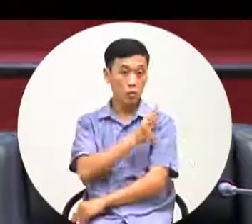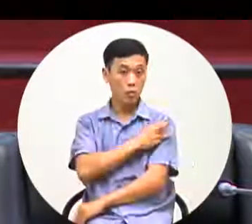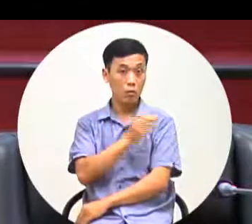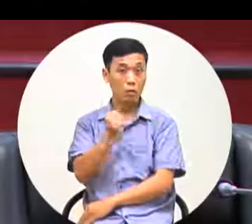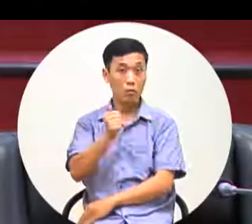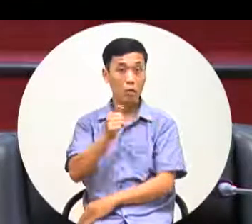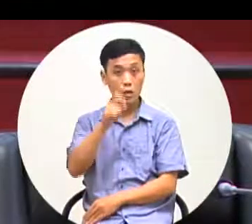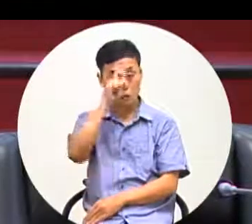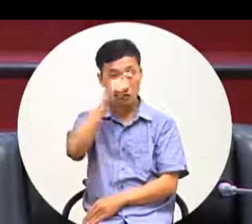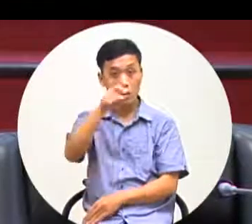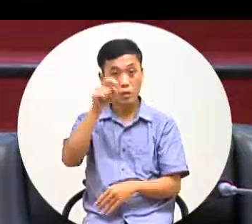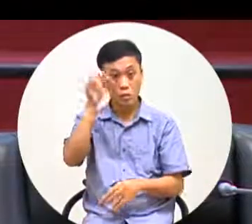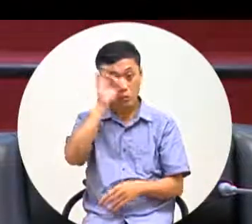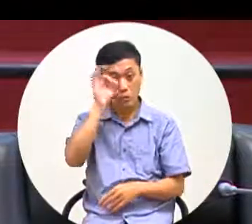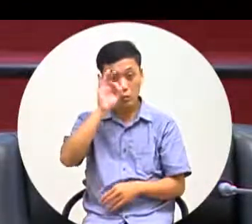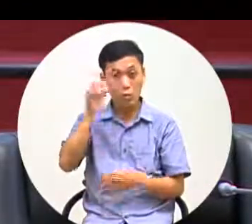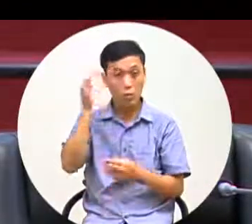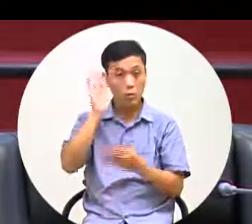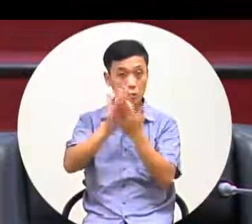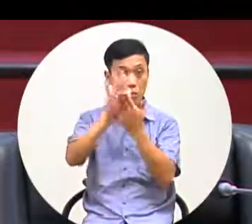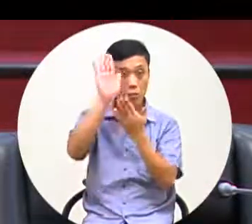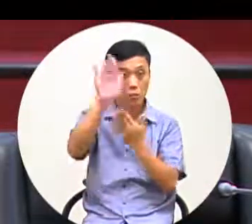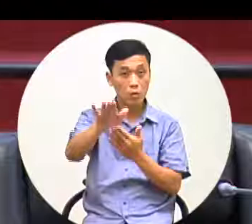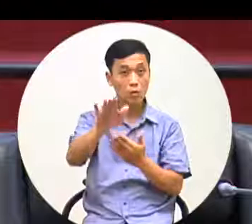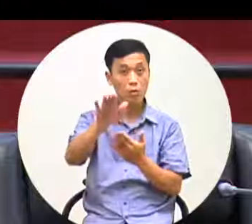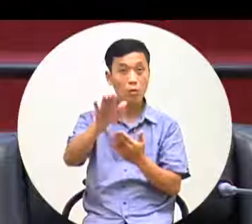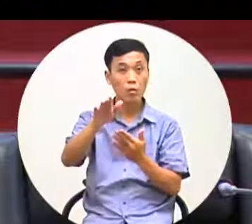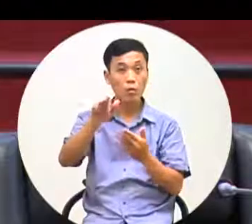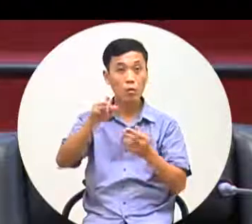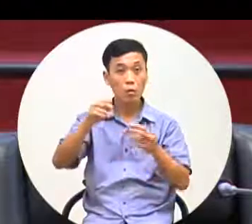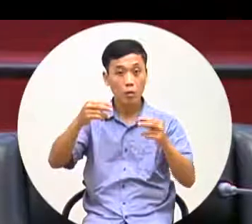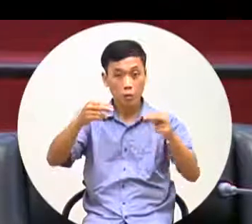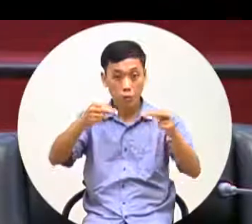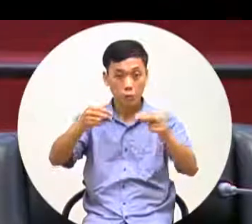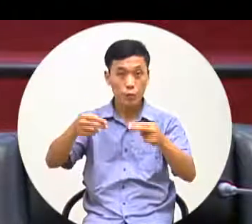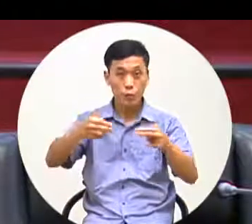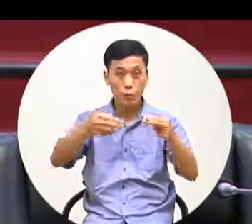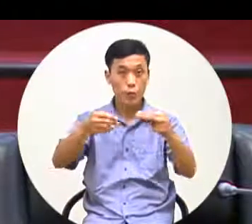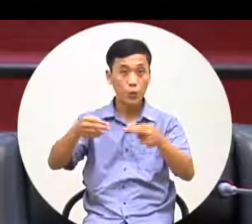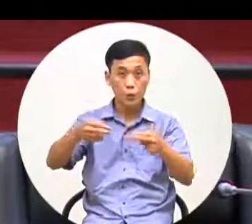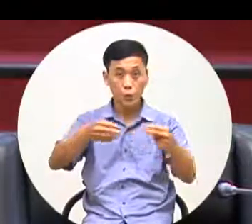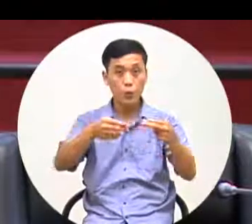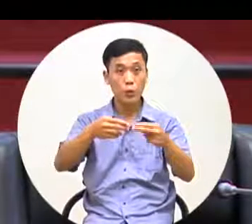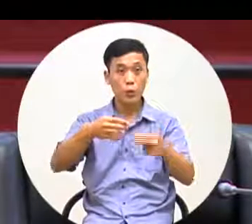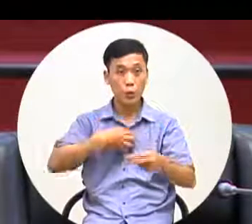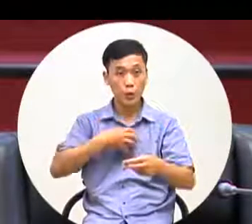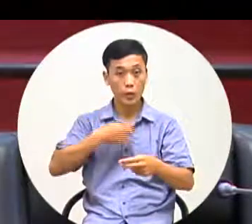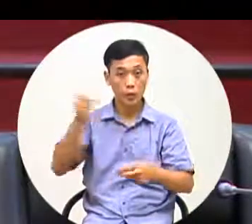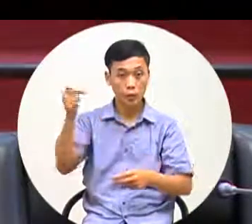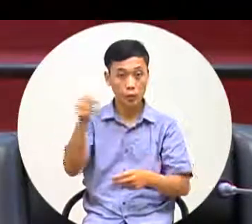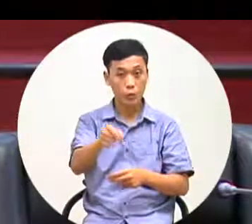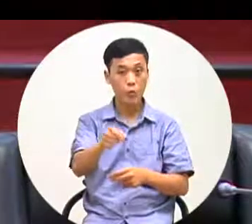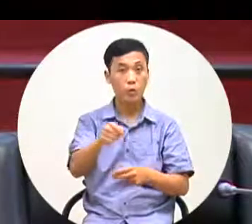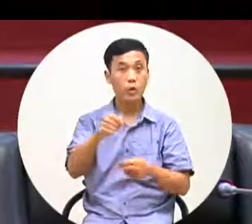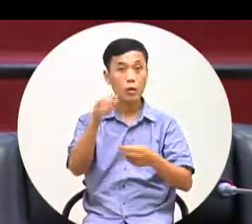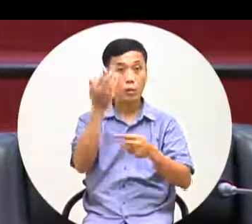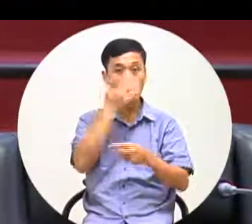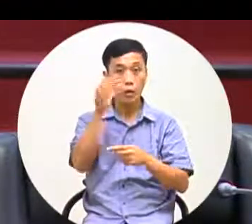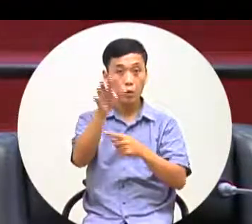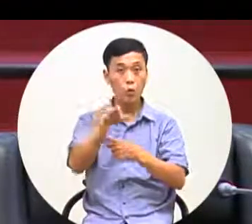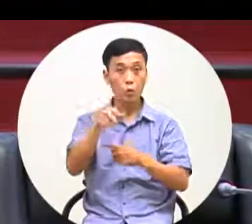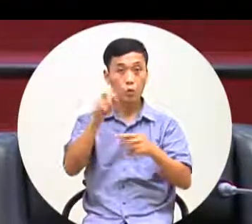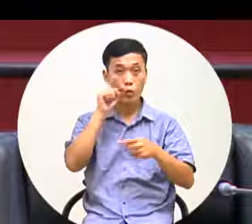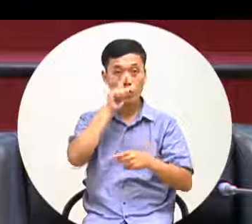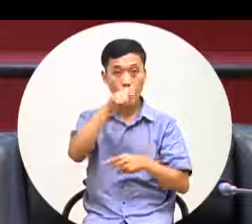就减少一天的危险，好，就减少一天的危险。美浓旧桥因为已经把它列为古迹嘛，你知道吗？它是不能